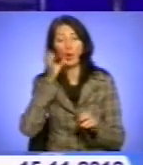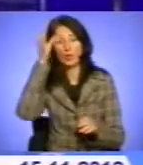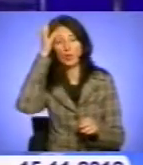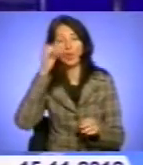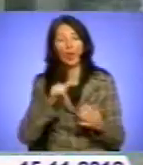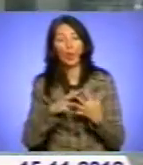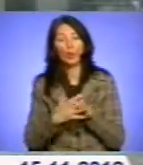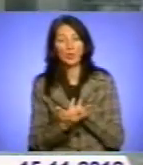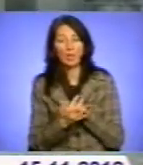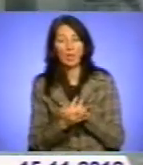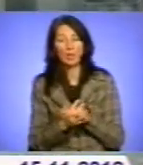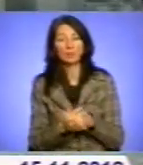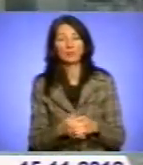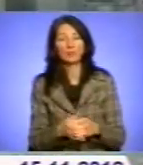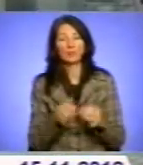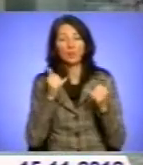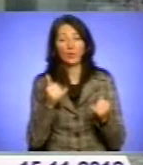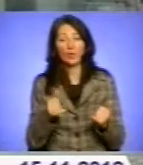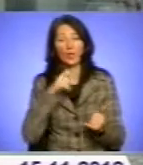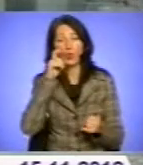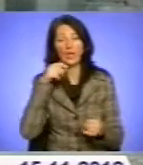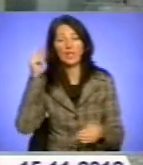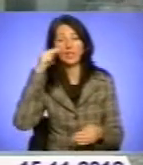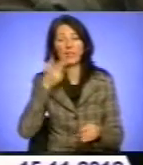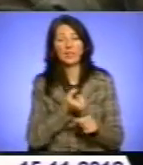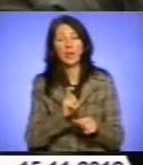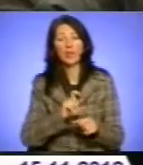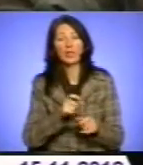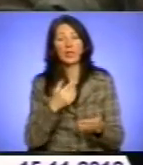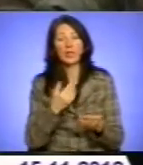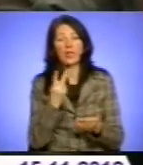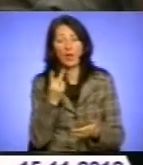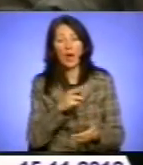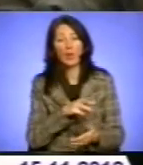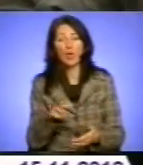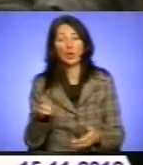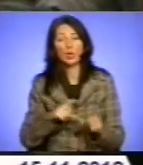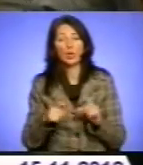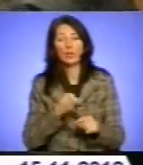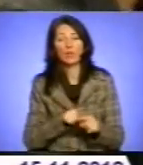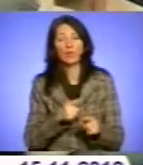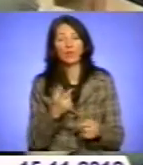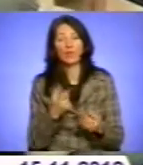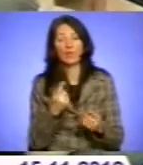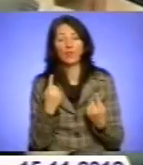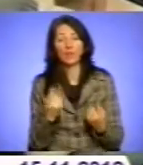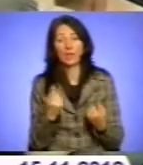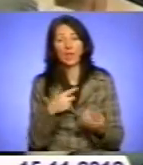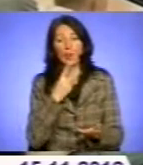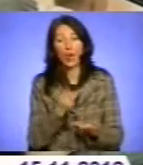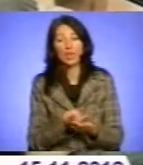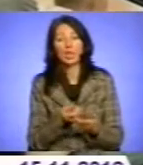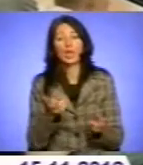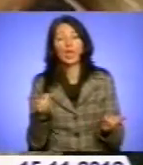сюжеті. Сьогодні в Україні навчається понад 2 мільйони студентів. На думку президента, цей досить вагомий показник змушує владу